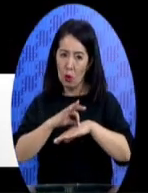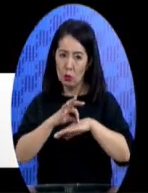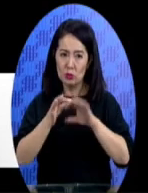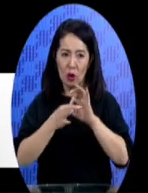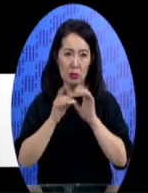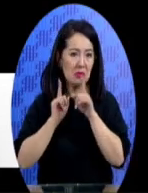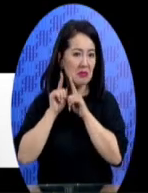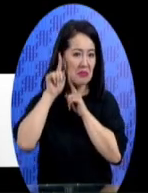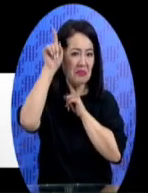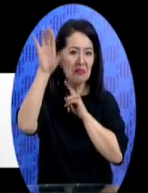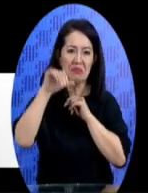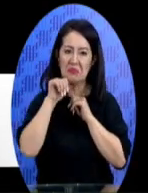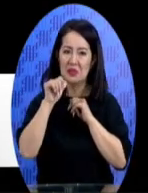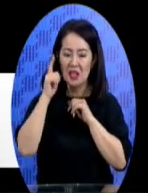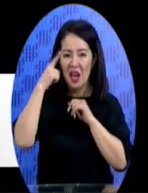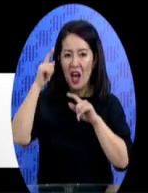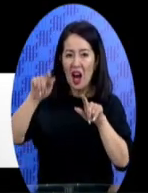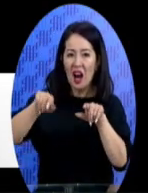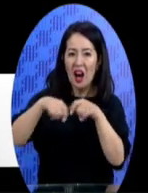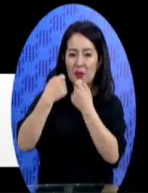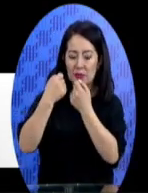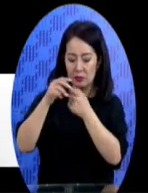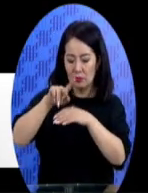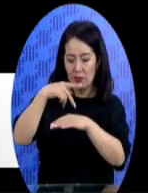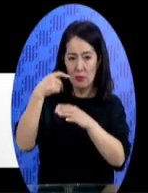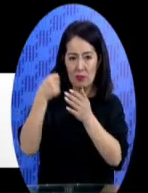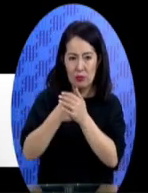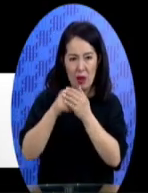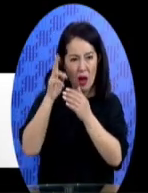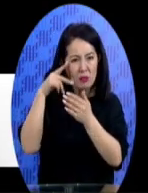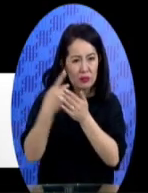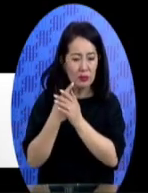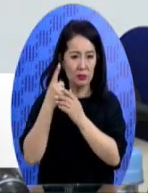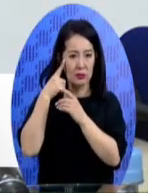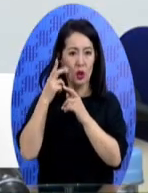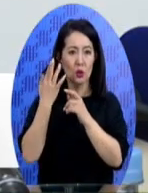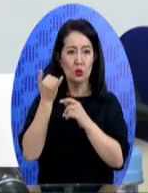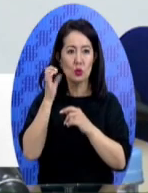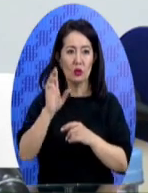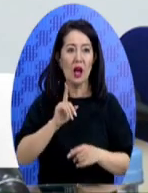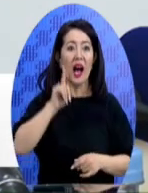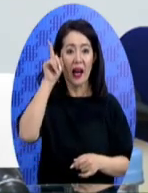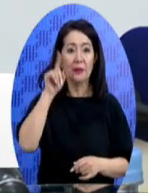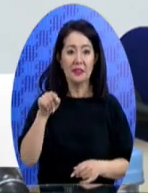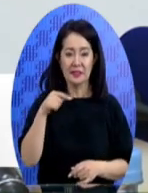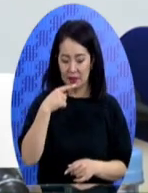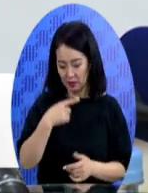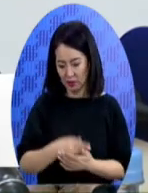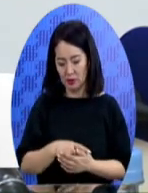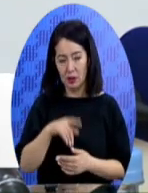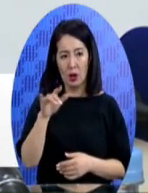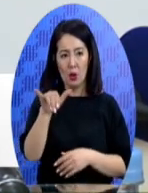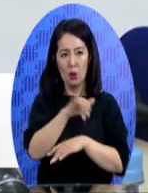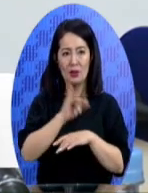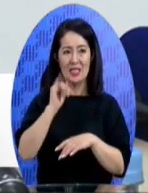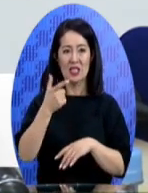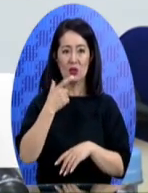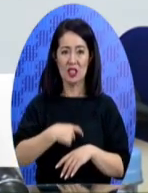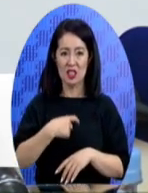харваагүй гэмтлийн улмаас тархинд цус харуулт үүссэн гэсэн дүгнэлт гарсан байна. Улсын хурлын нэр бүхий